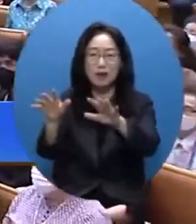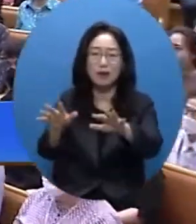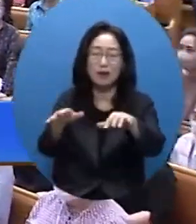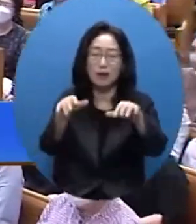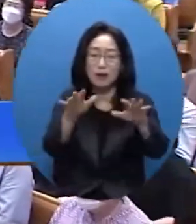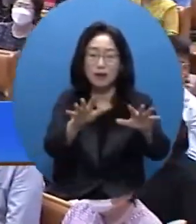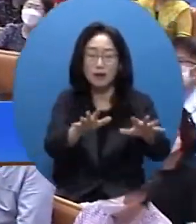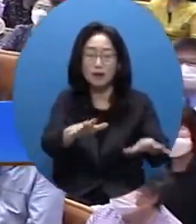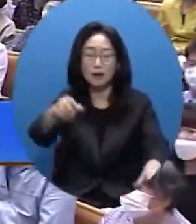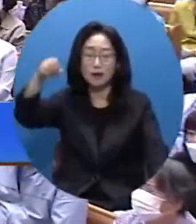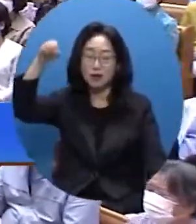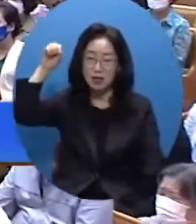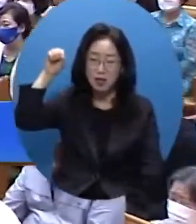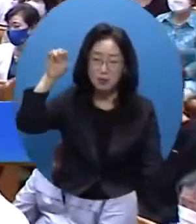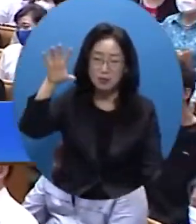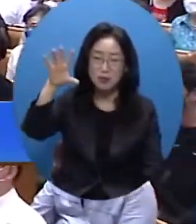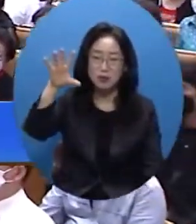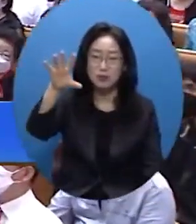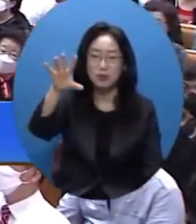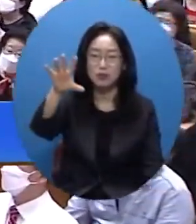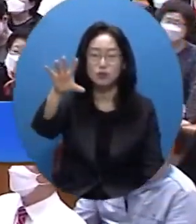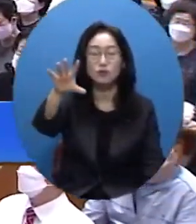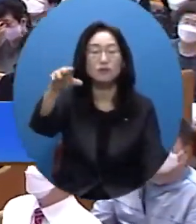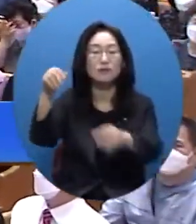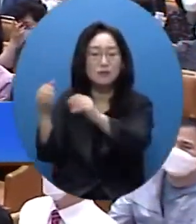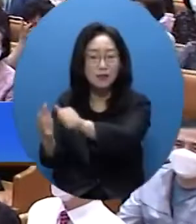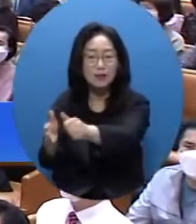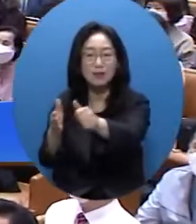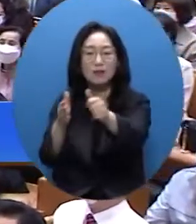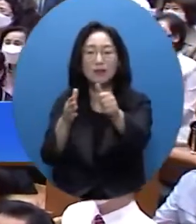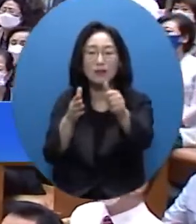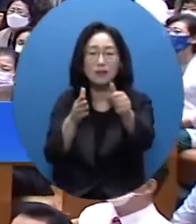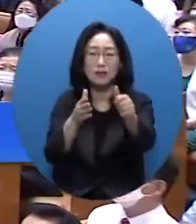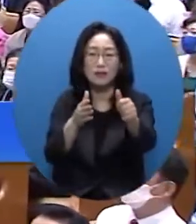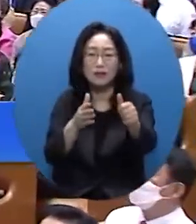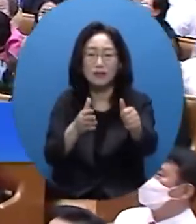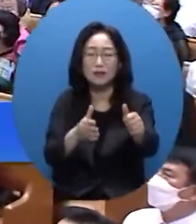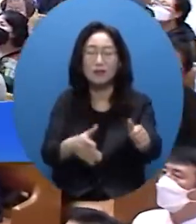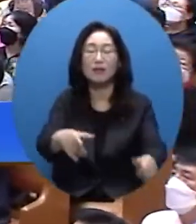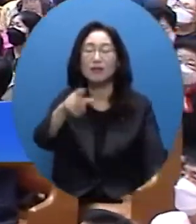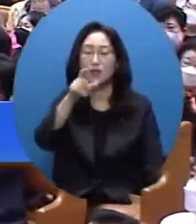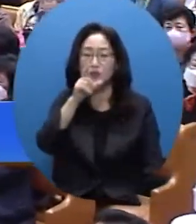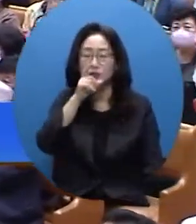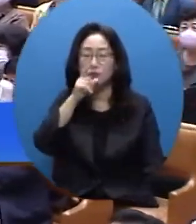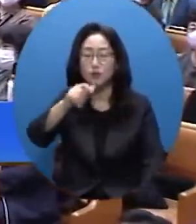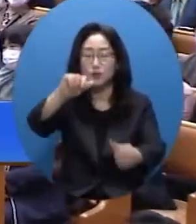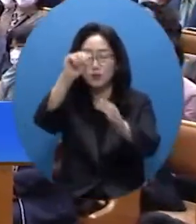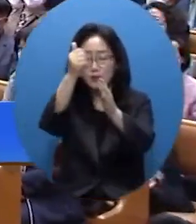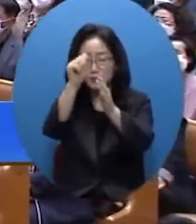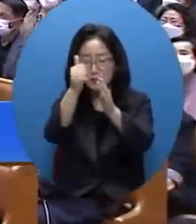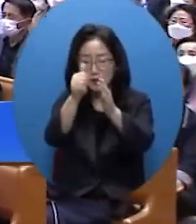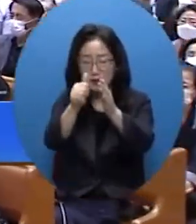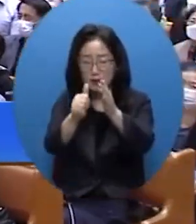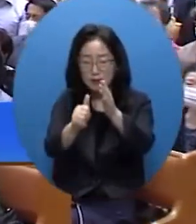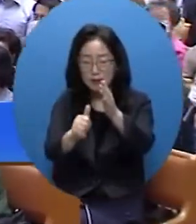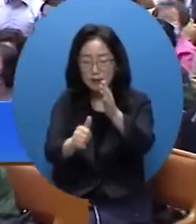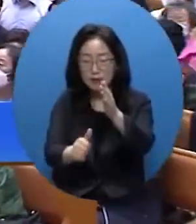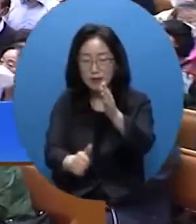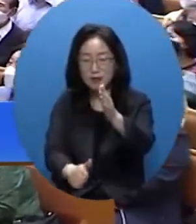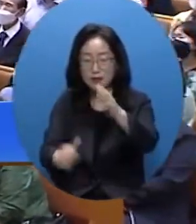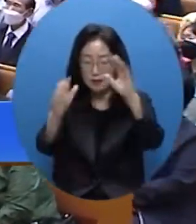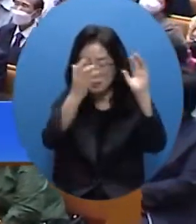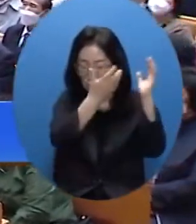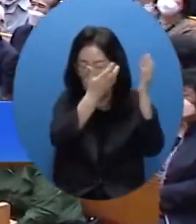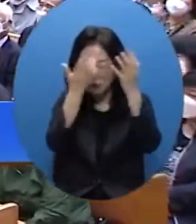아아아 아 wool 즉 무을 앱 아